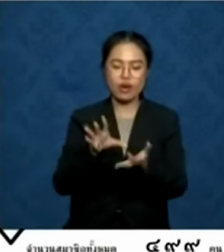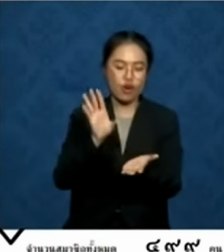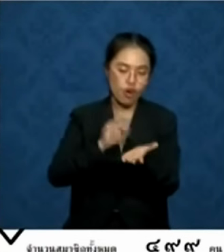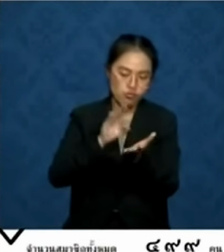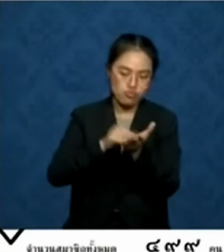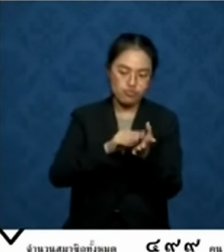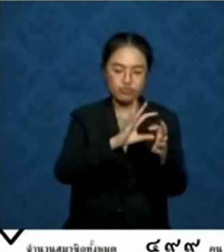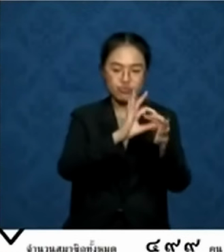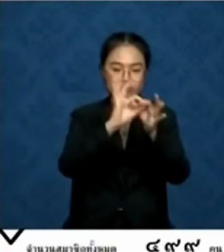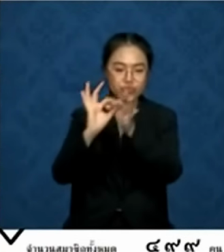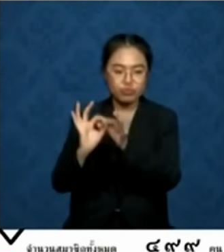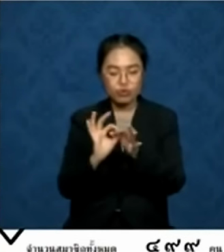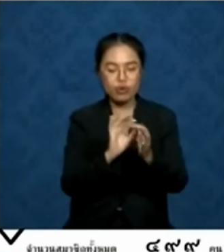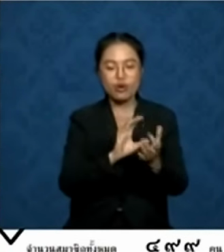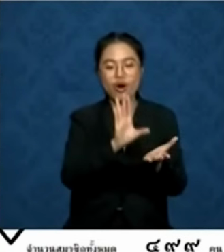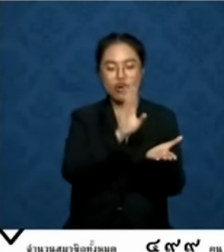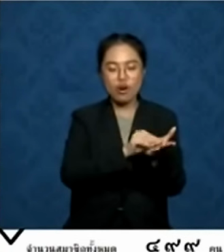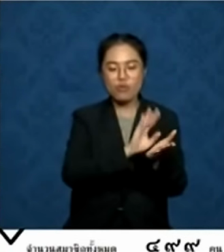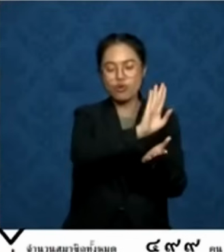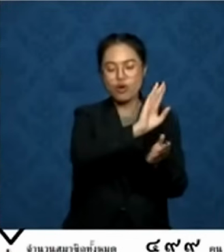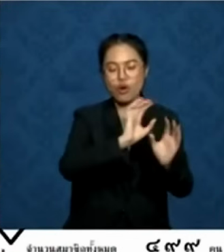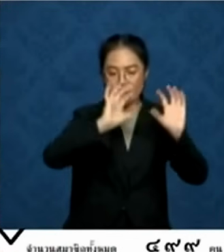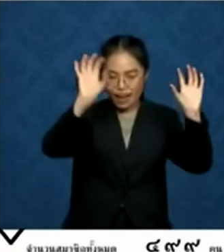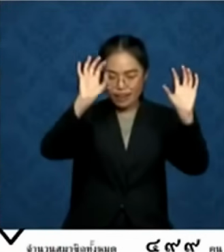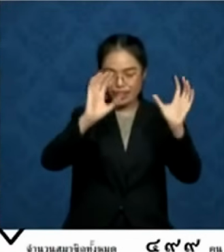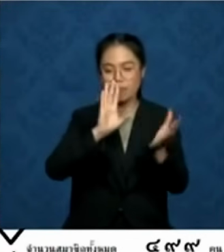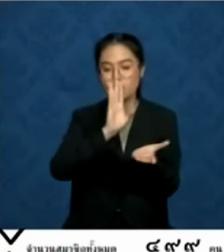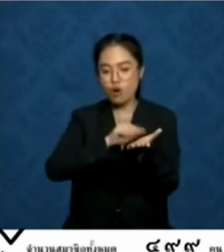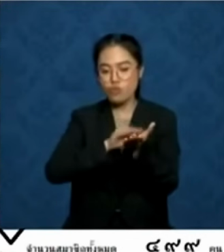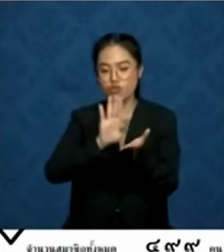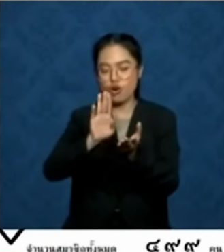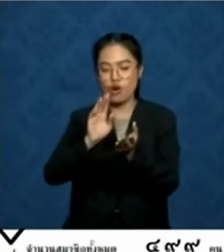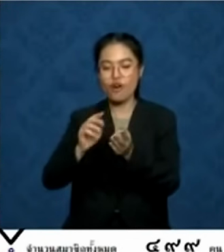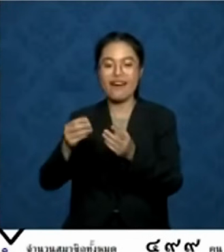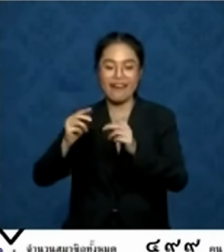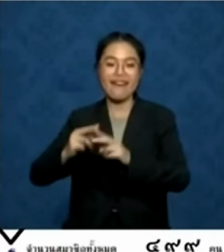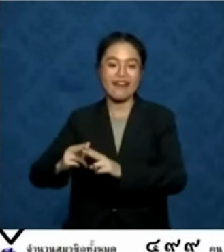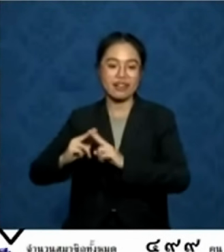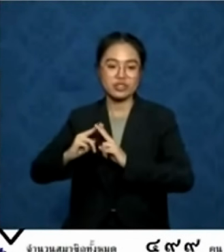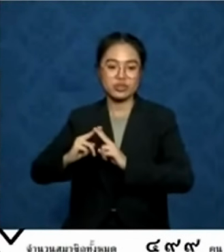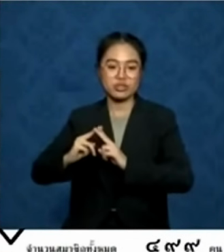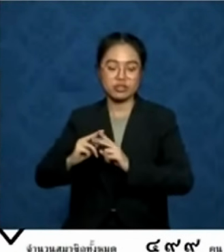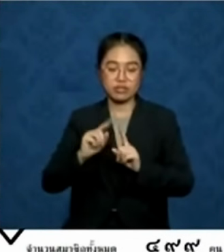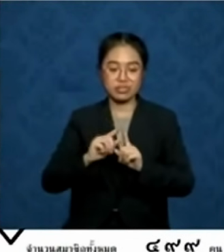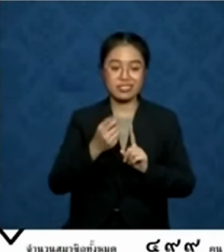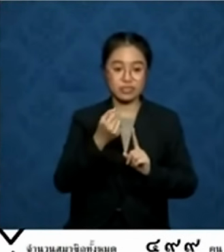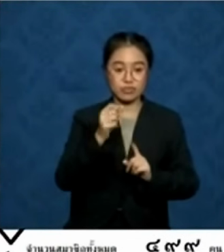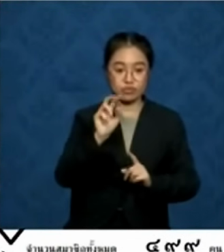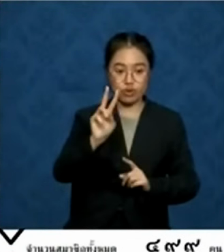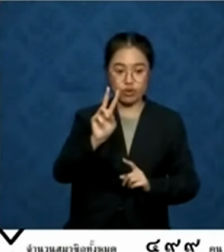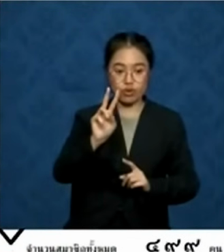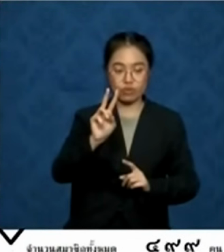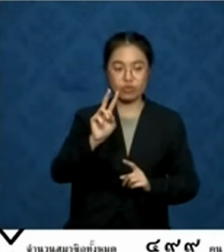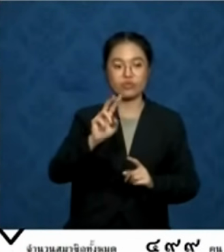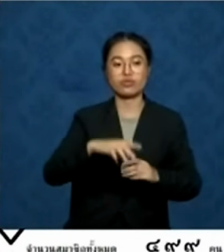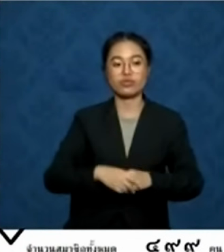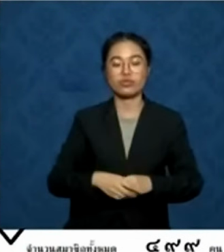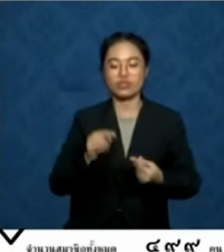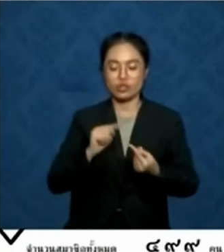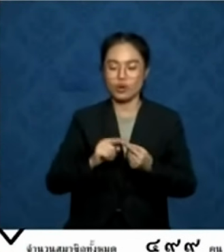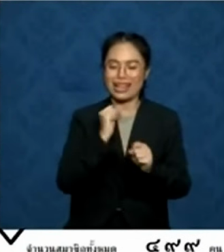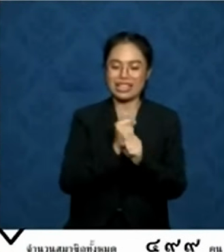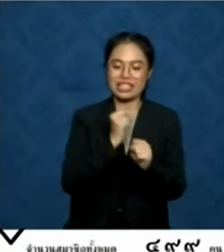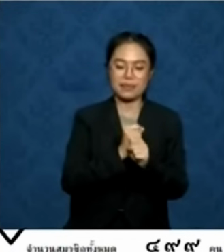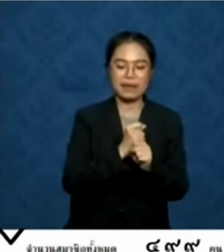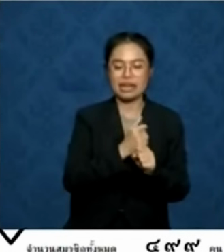าครัฐและภาคเอกชนข้อ12การดำเนินงานภารกิจพื้นฐานและภารกิจอื่นงบประ